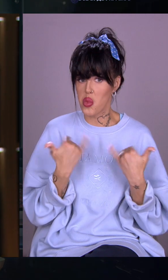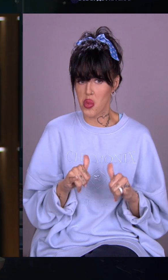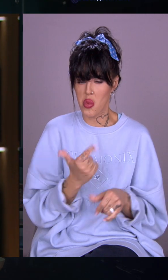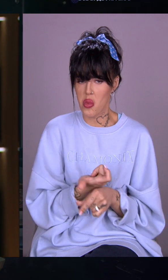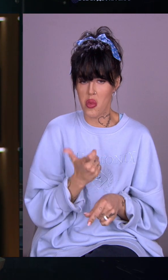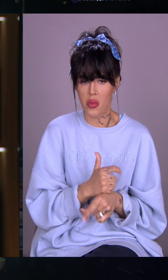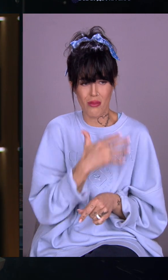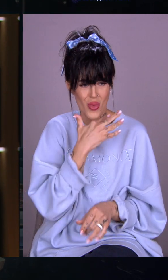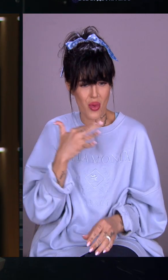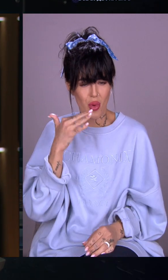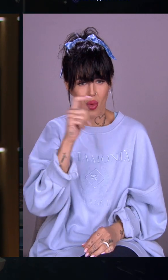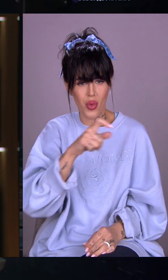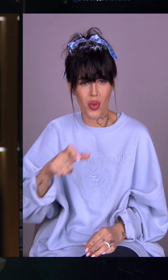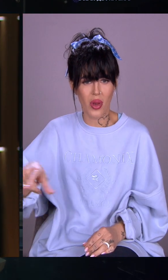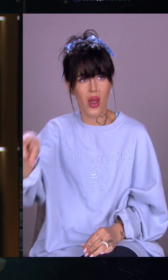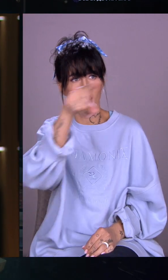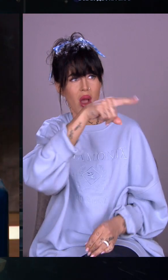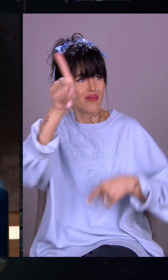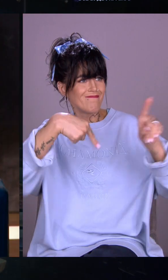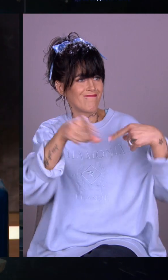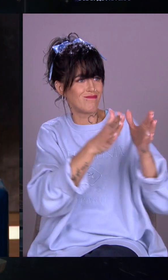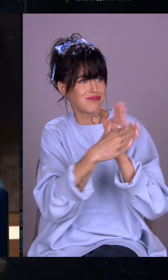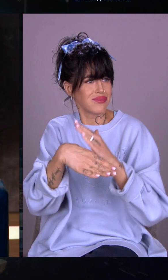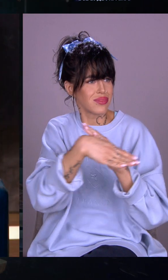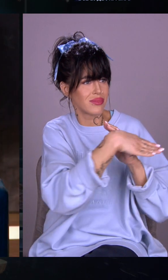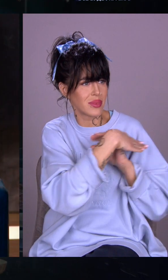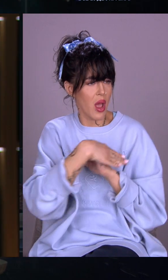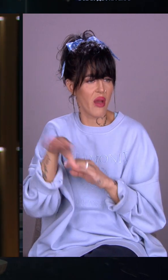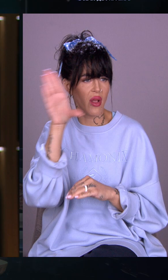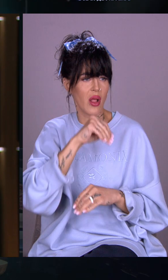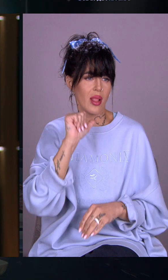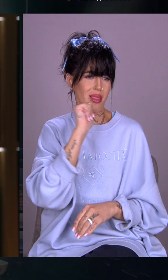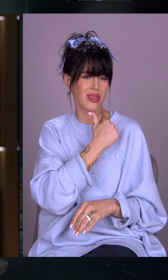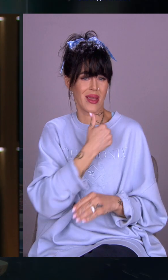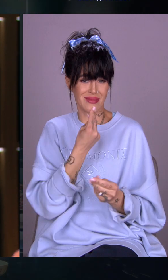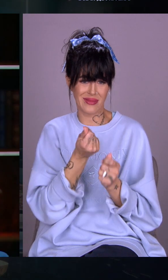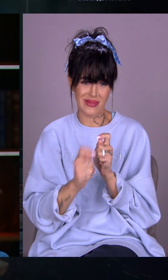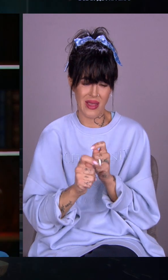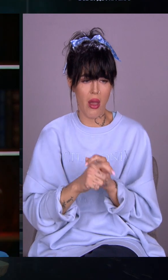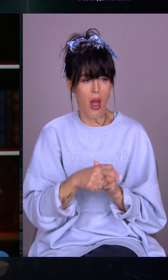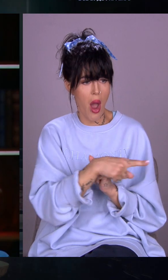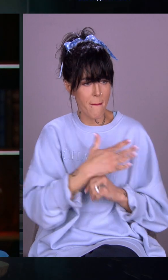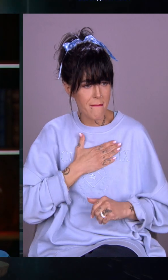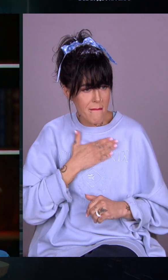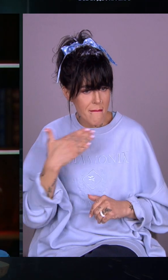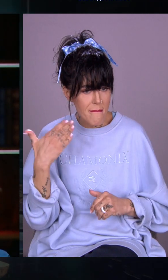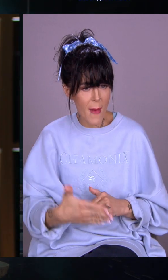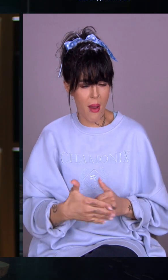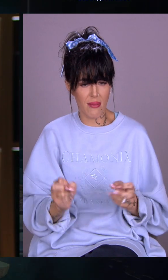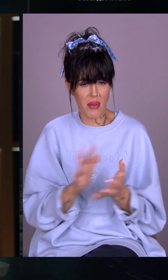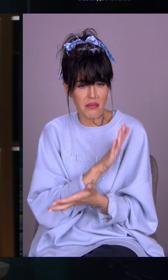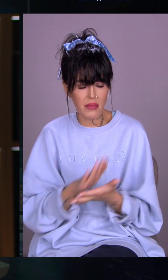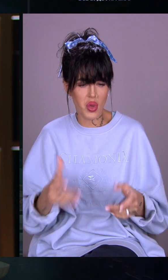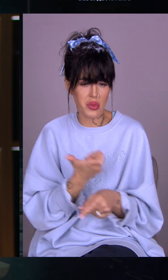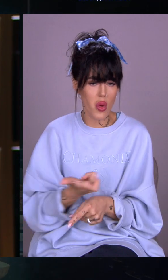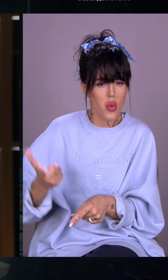тут людей, які за гроші ви нанімаєте, і вони в пасивному режимі. А Любов, вона ідейна. Проактивна. Вона дуже. Ви знаєте,